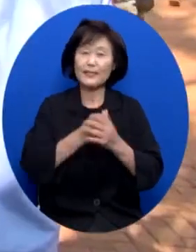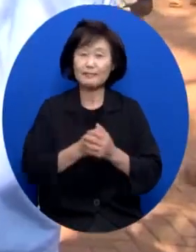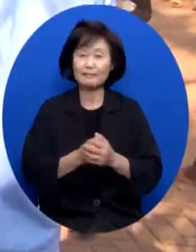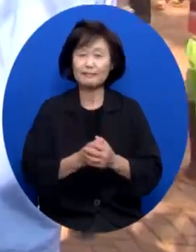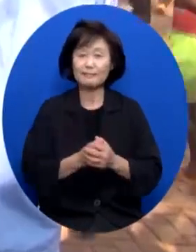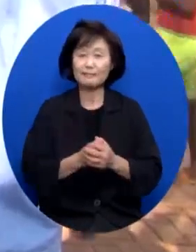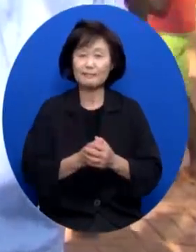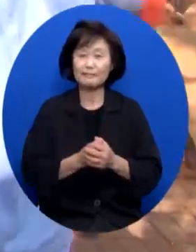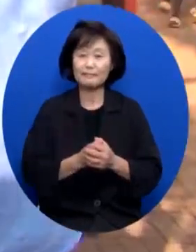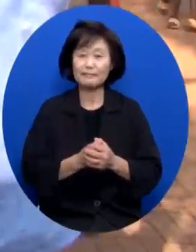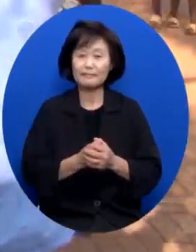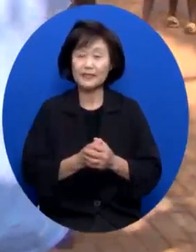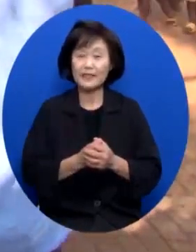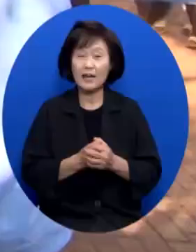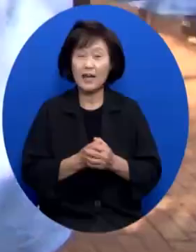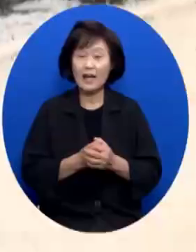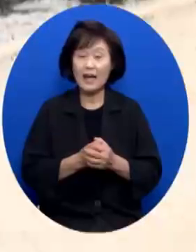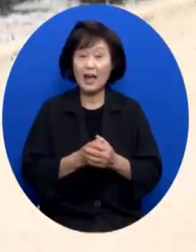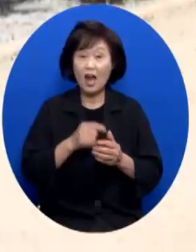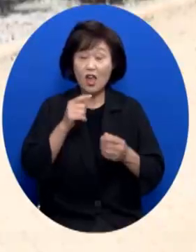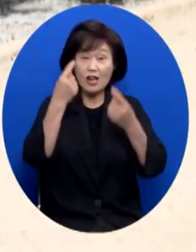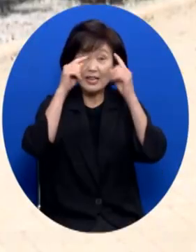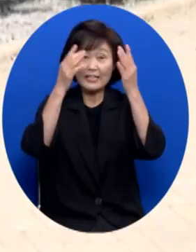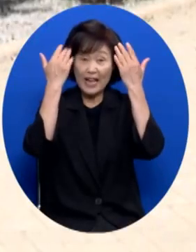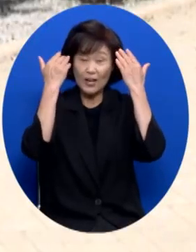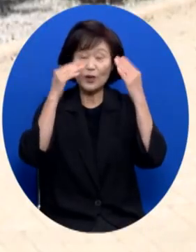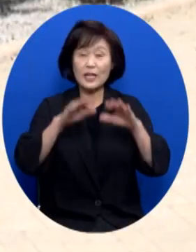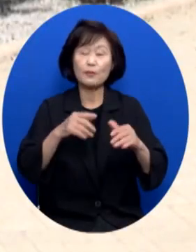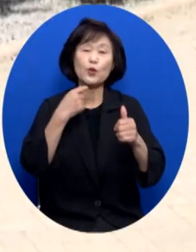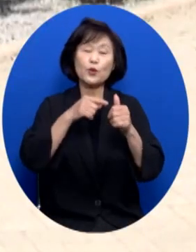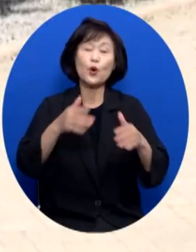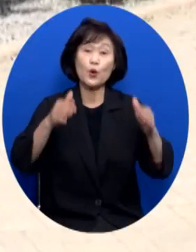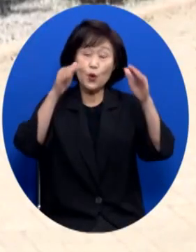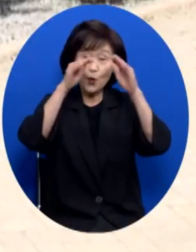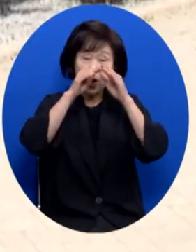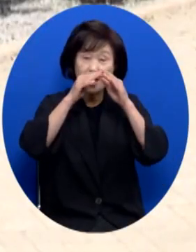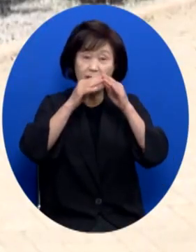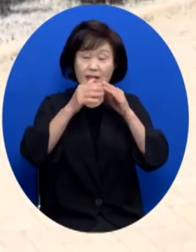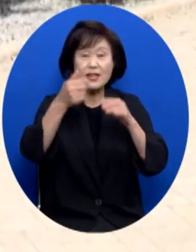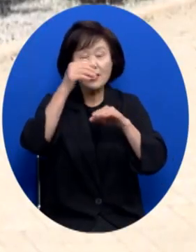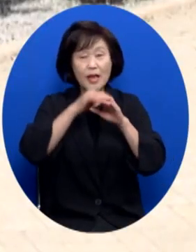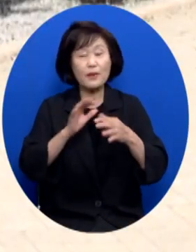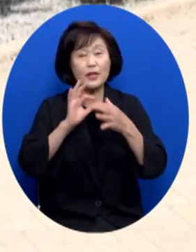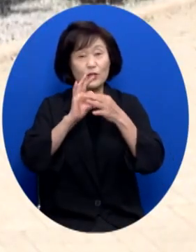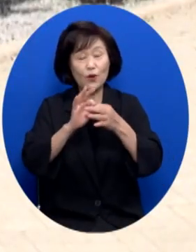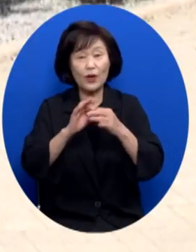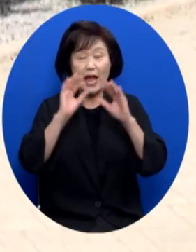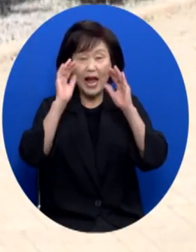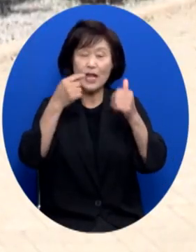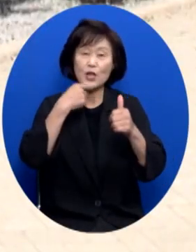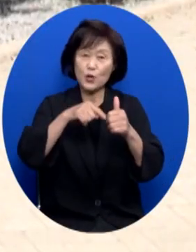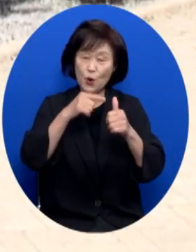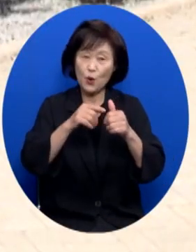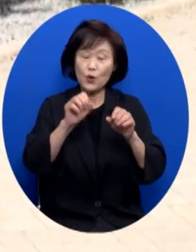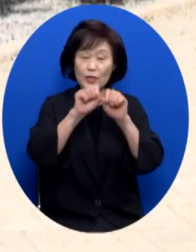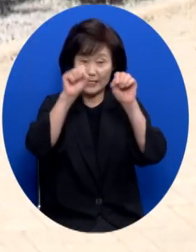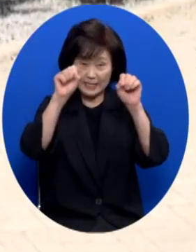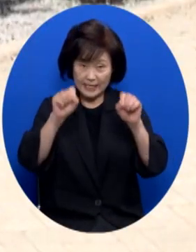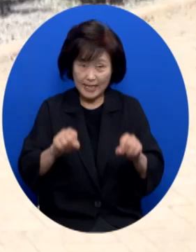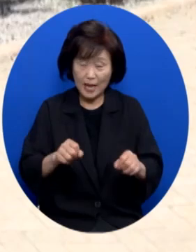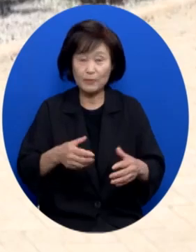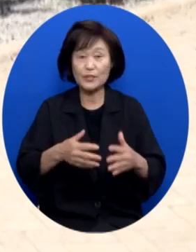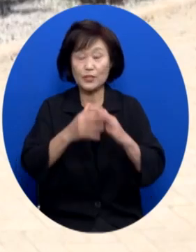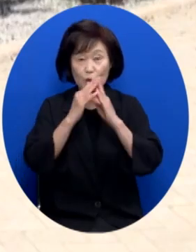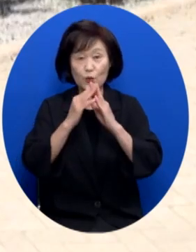있습니다. 르완다 ICCC 대학은 이번 교육관 헌당을 계기로 르완다의 아동 교육 시스템 구축을 목표로